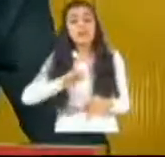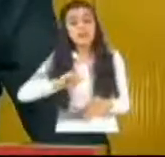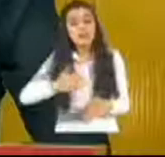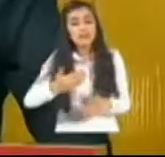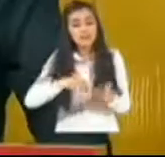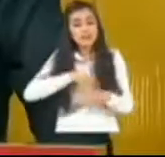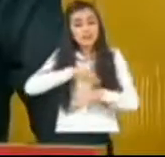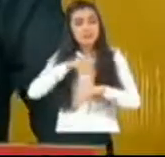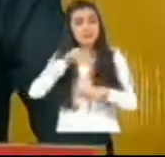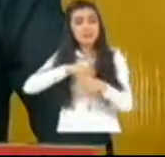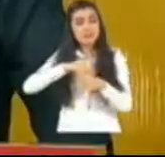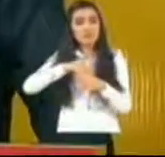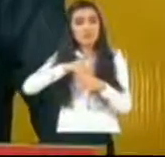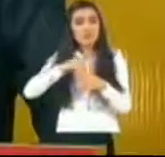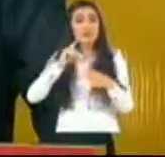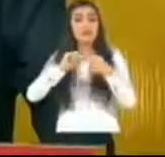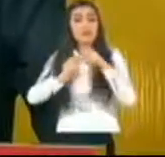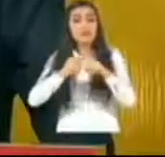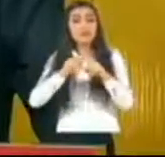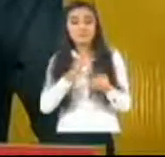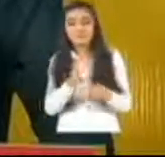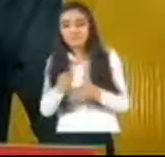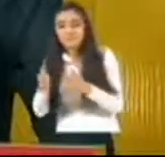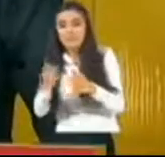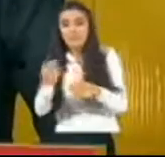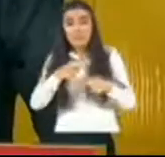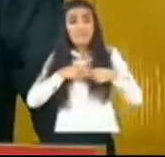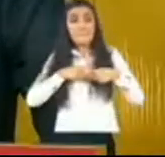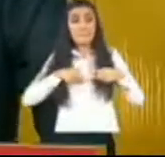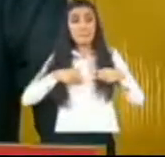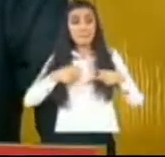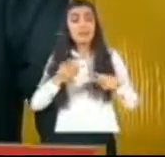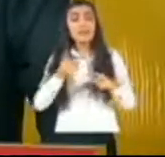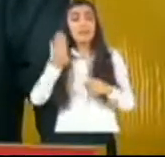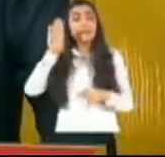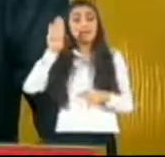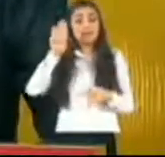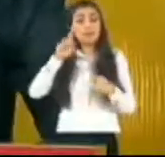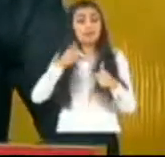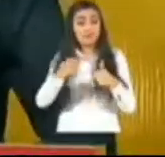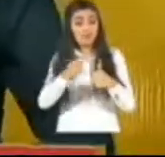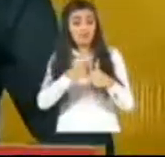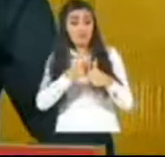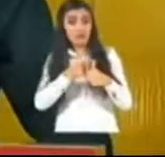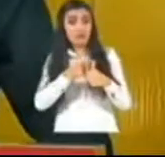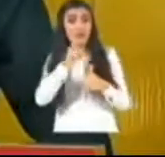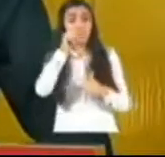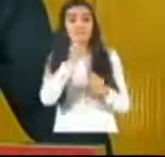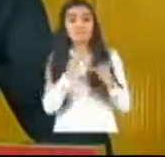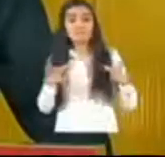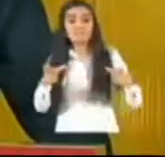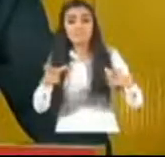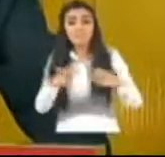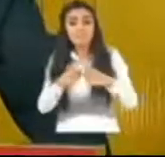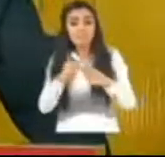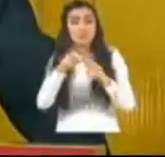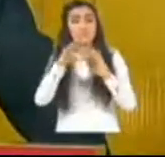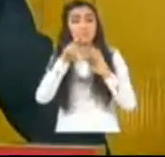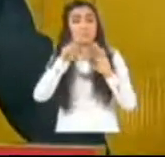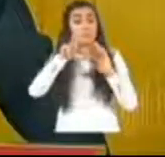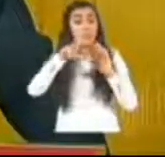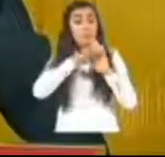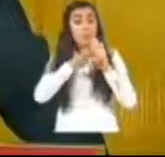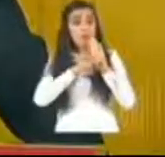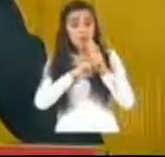zaman içinde siyasetimize yön veren milliyetçilik ve demokrasi ilkelerini bir bütünlük ve program